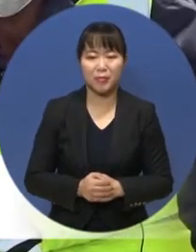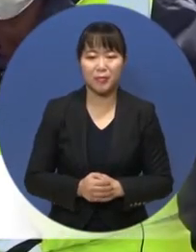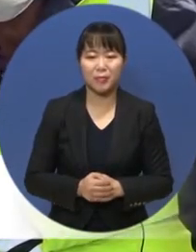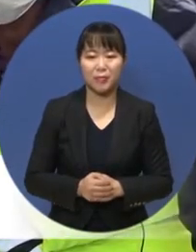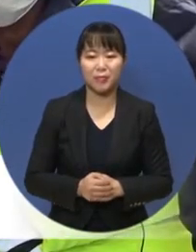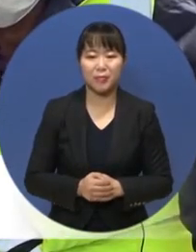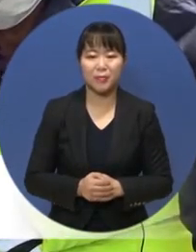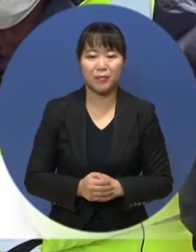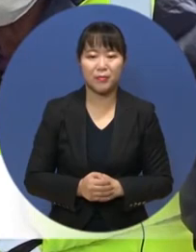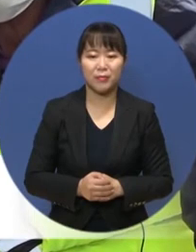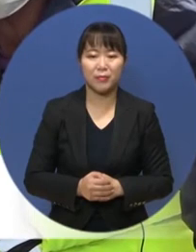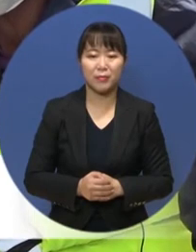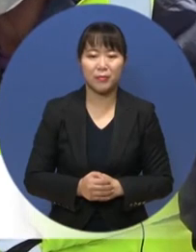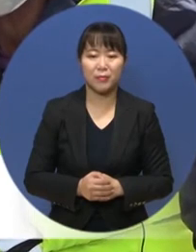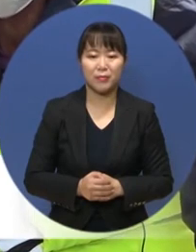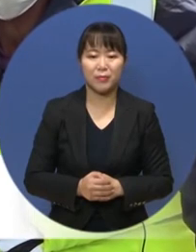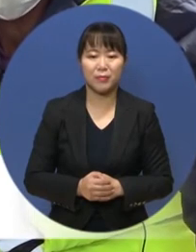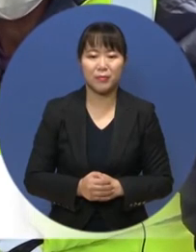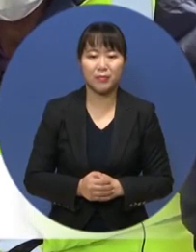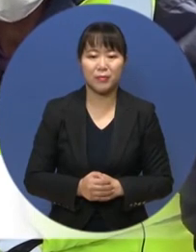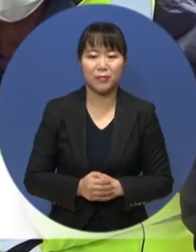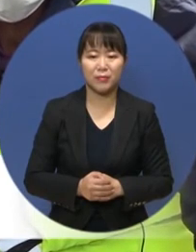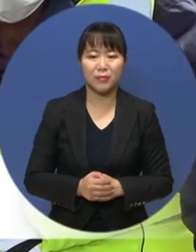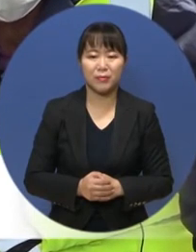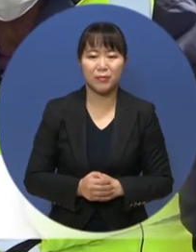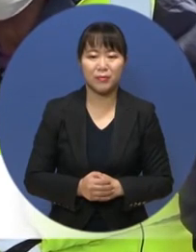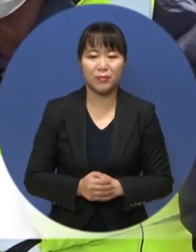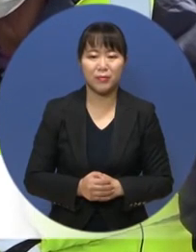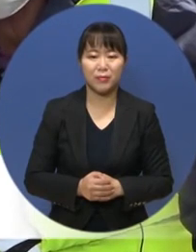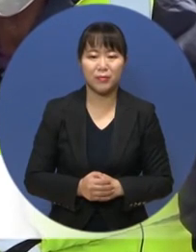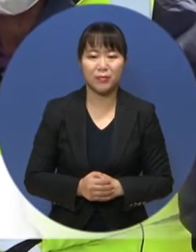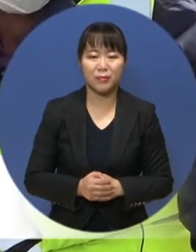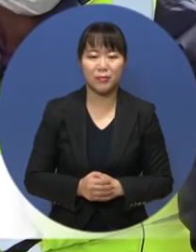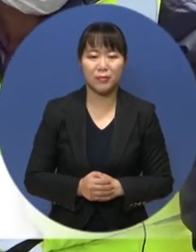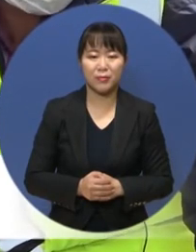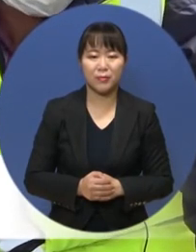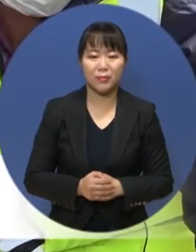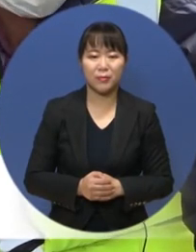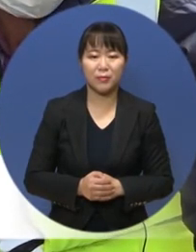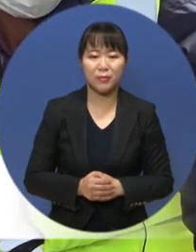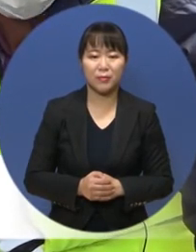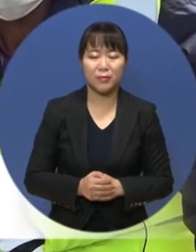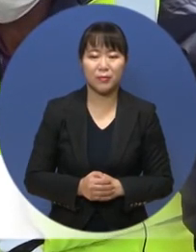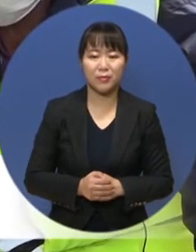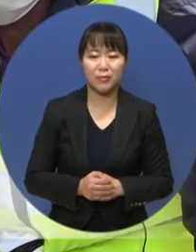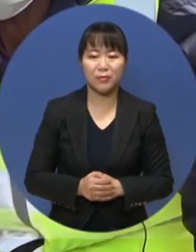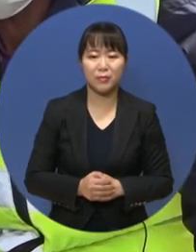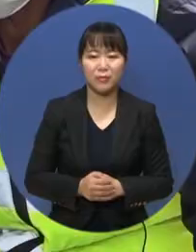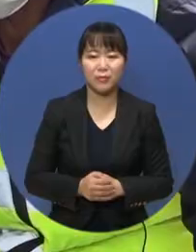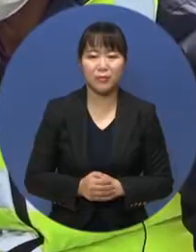훨씬 편해. 말고. 어디가 곱절이면 편하지. 뭔 편하지.